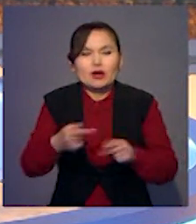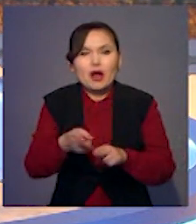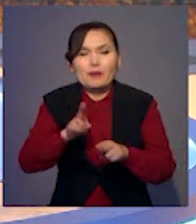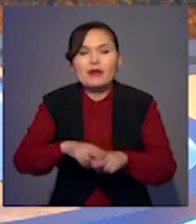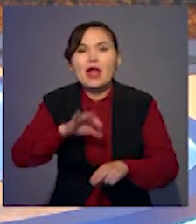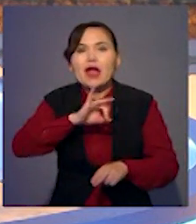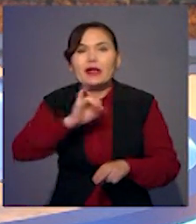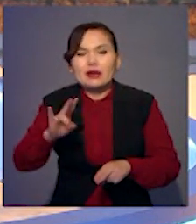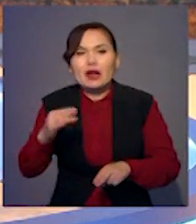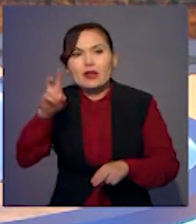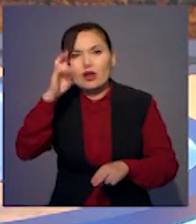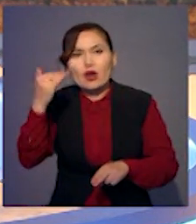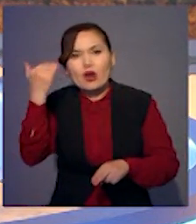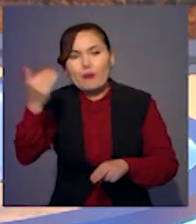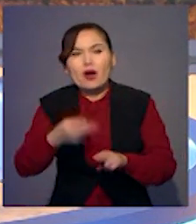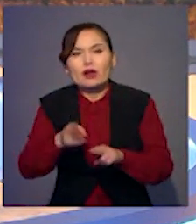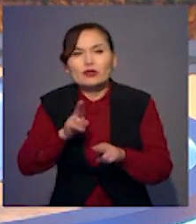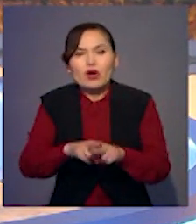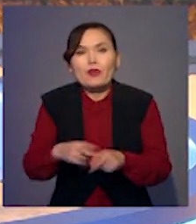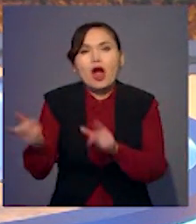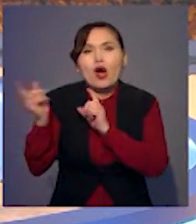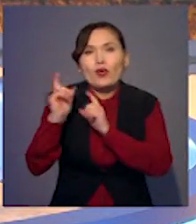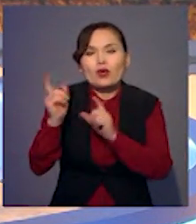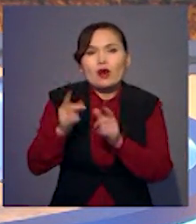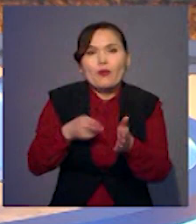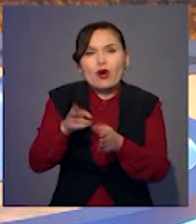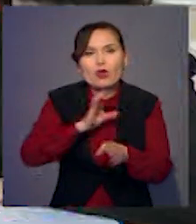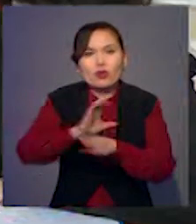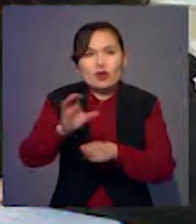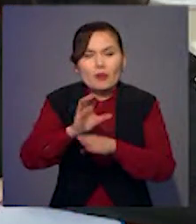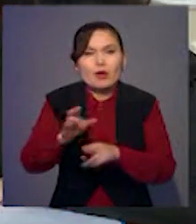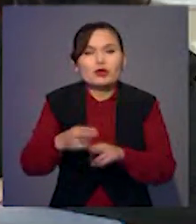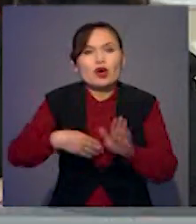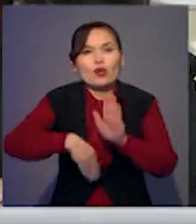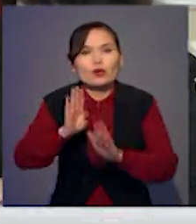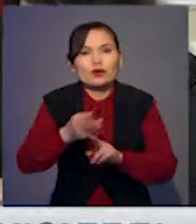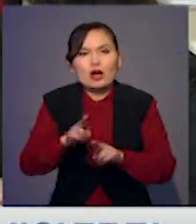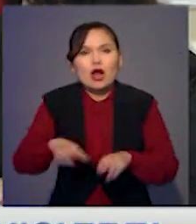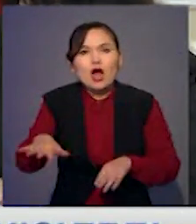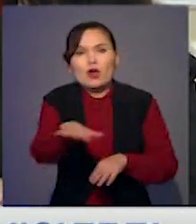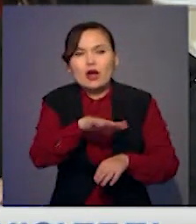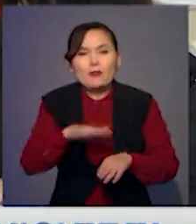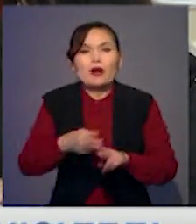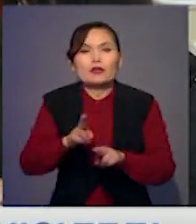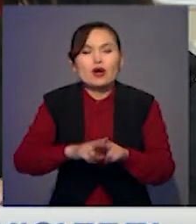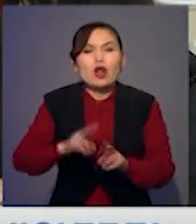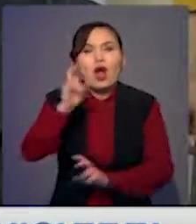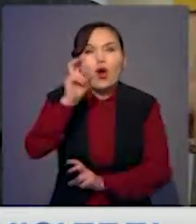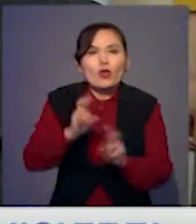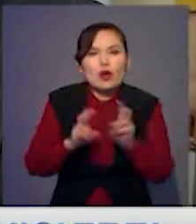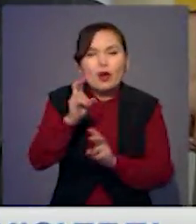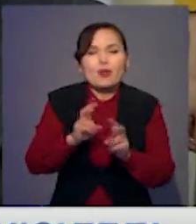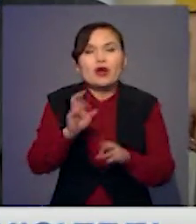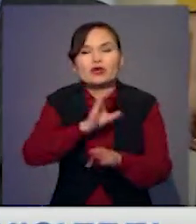транзитіне және асық импортына қолдау көрсетіп, қосымша кеден салықтарын салмайды. Бидай осы ел аумағында өңделіп, көршілес